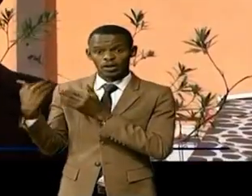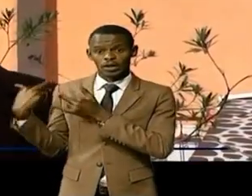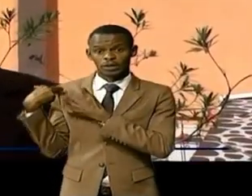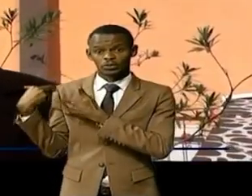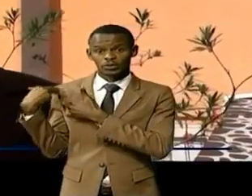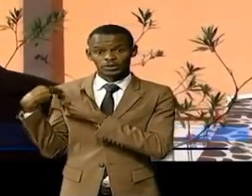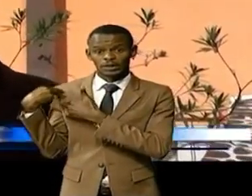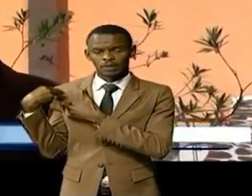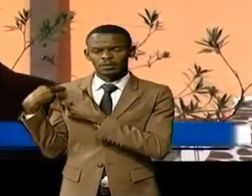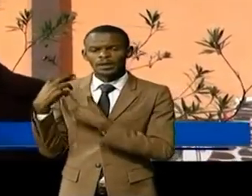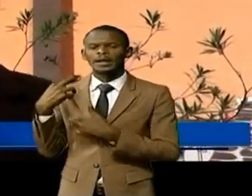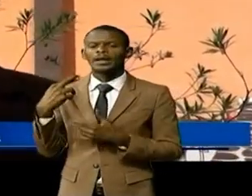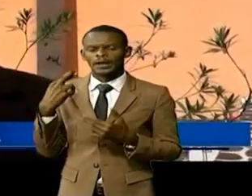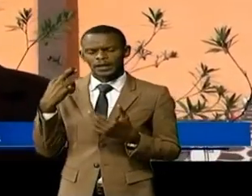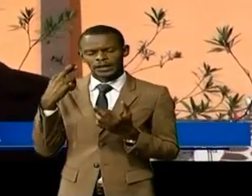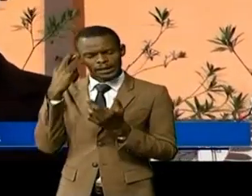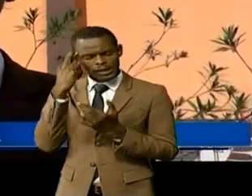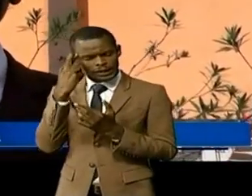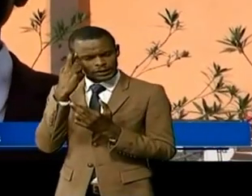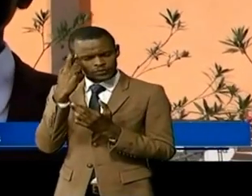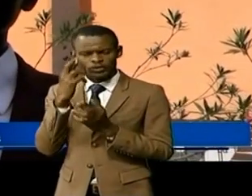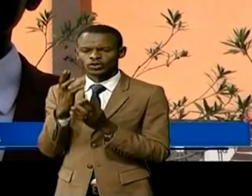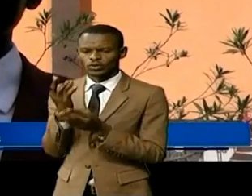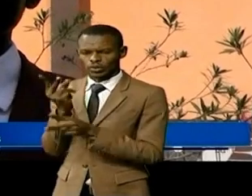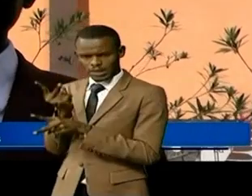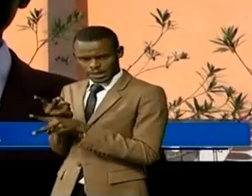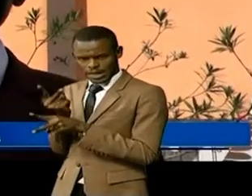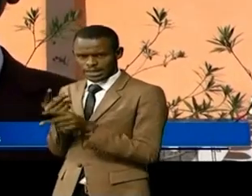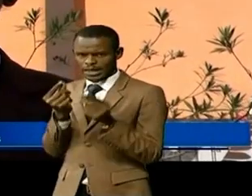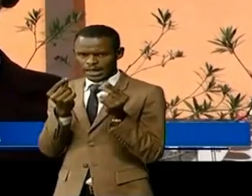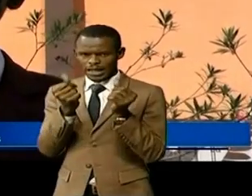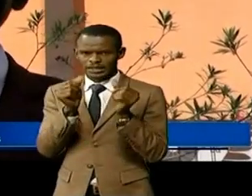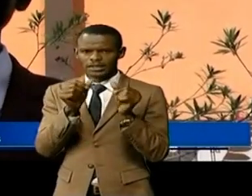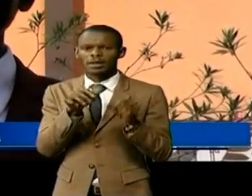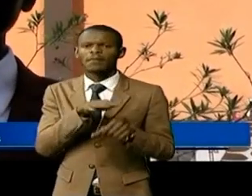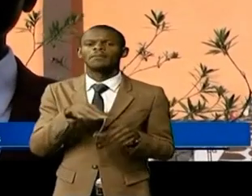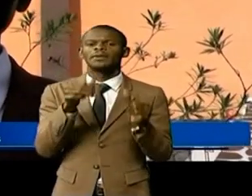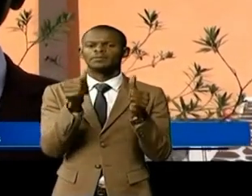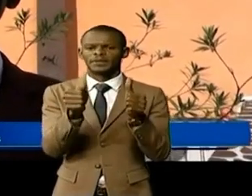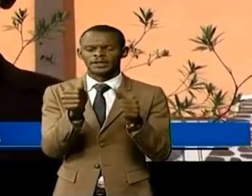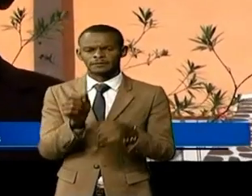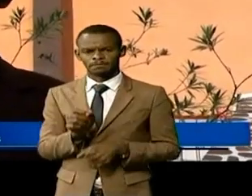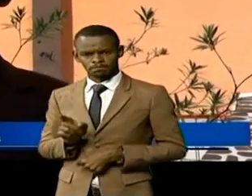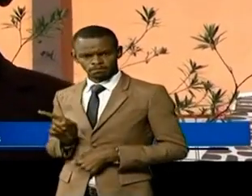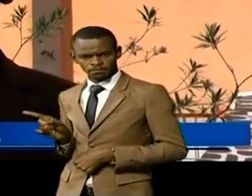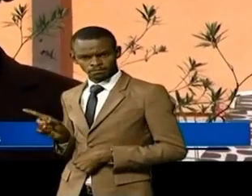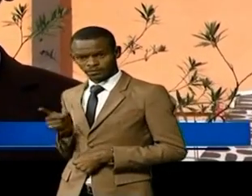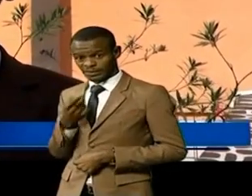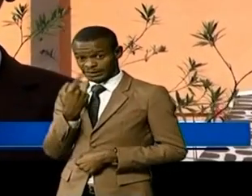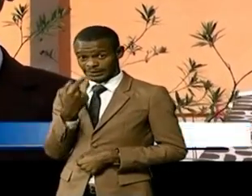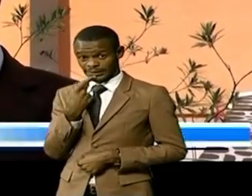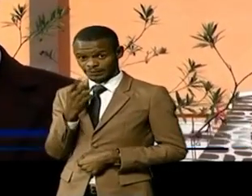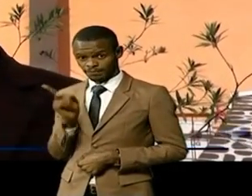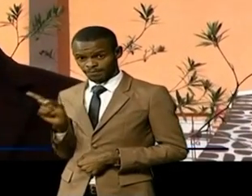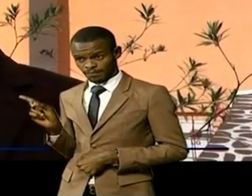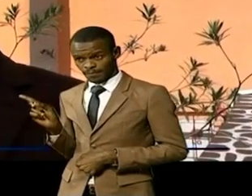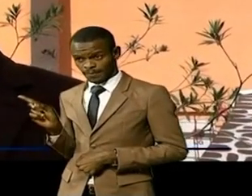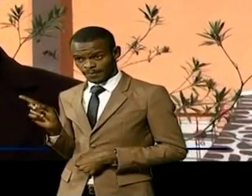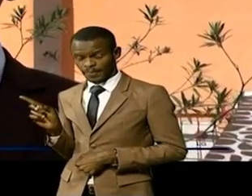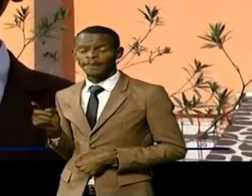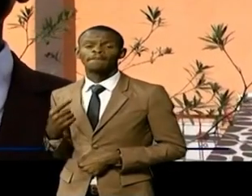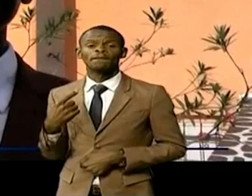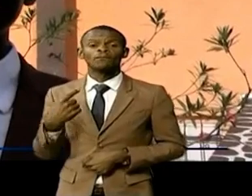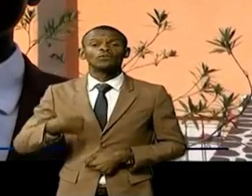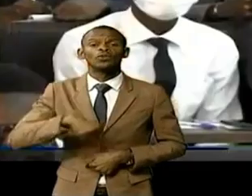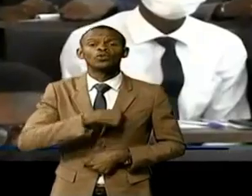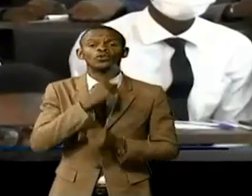le mécanisme de blocage de ce développement de notre pays, ou ce qui fait que le peuple